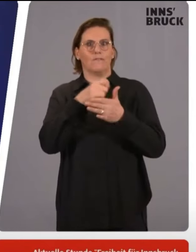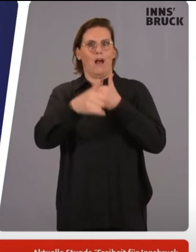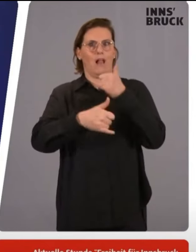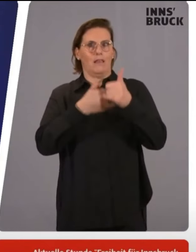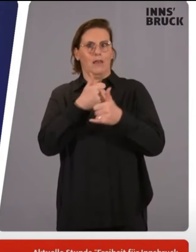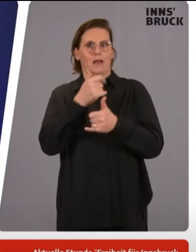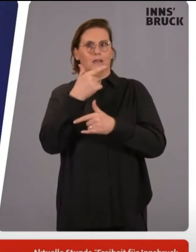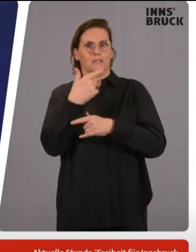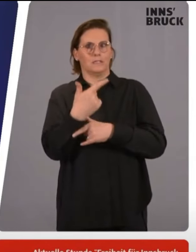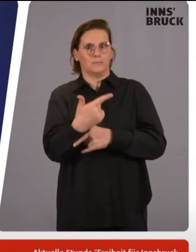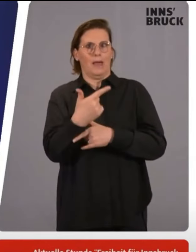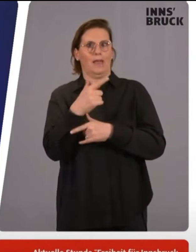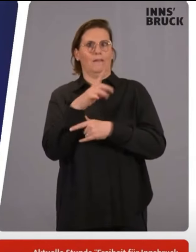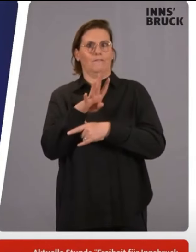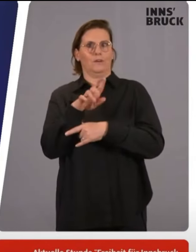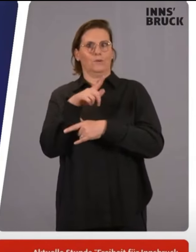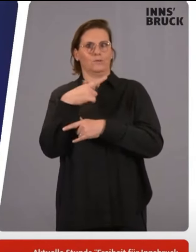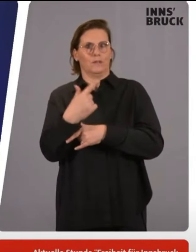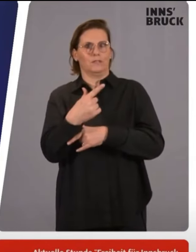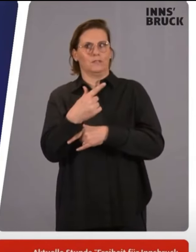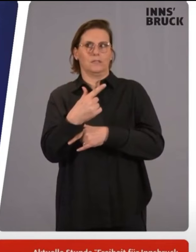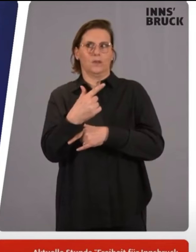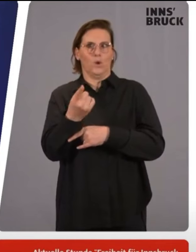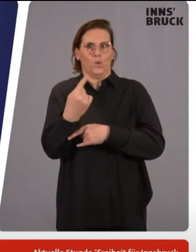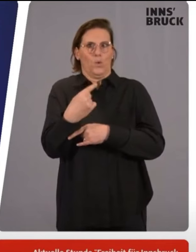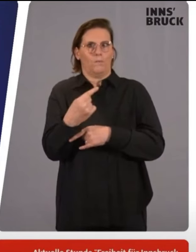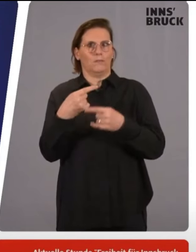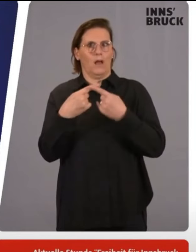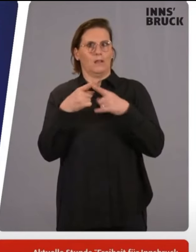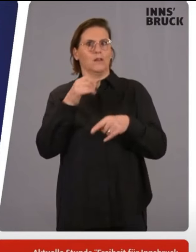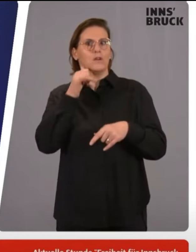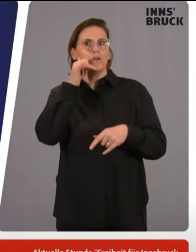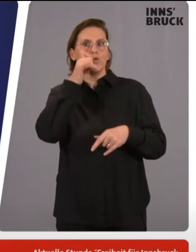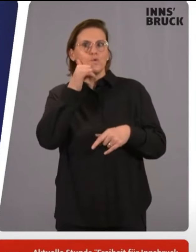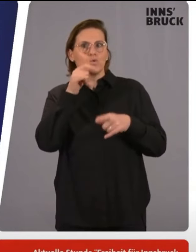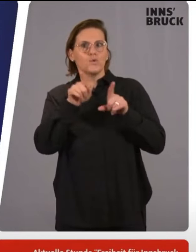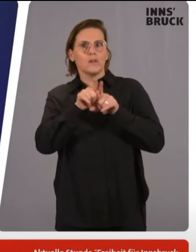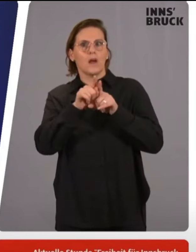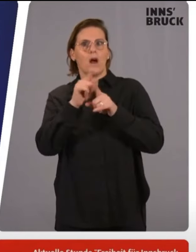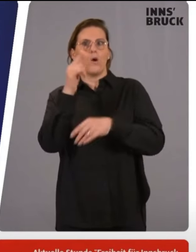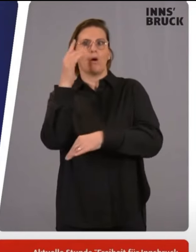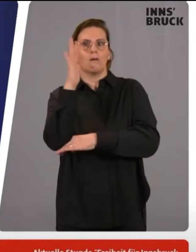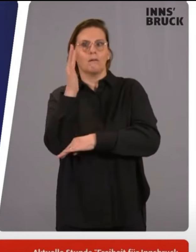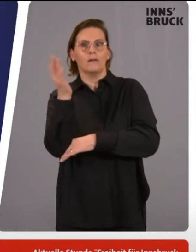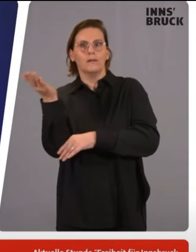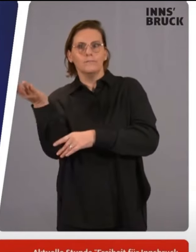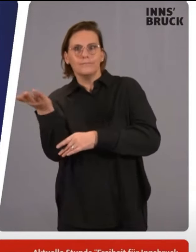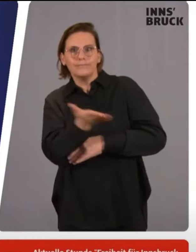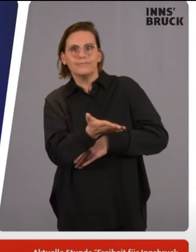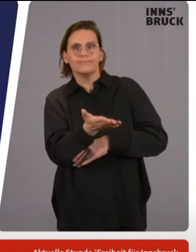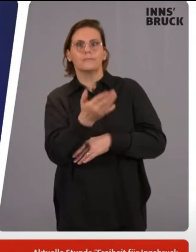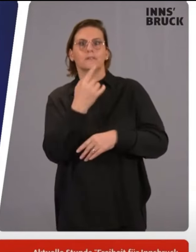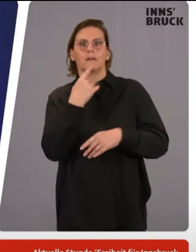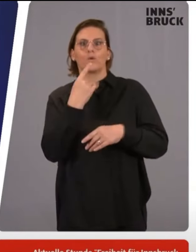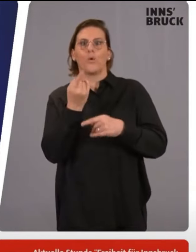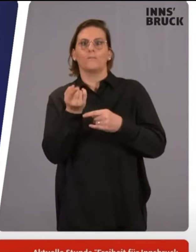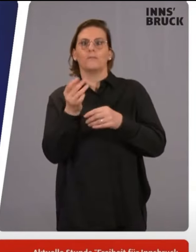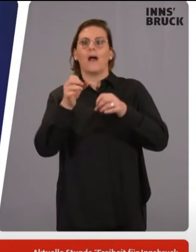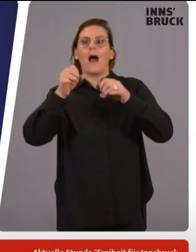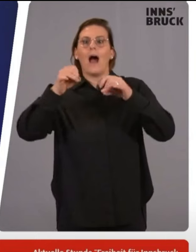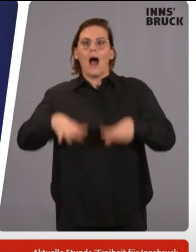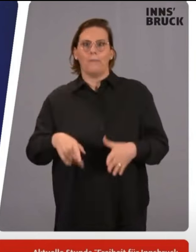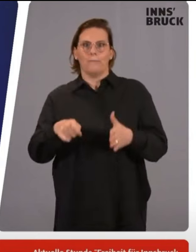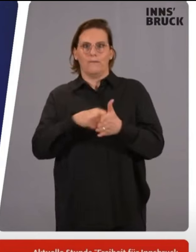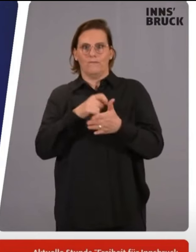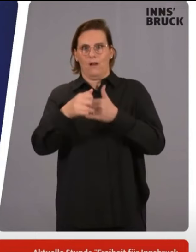sein son es wird für die grüne verbotsbaumfäer und betonierfraktion das abwahljahr 2024